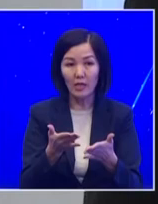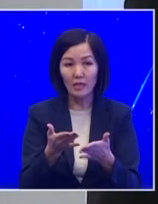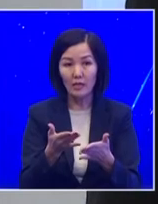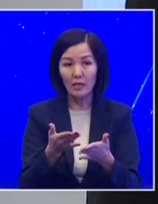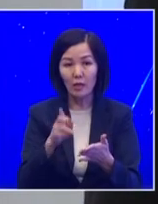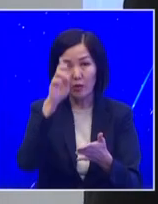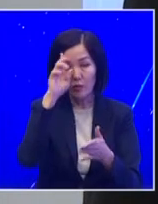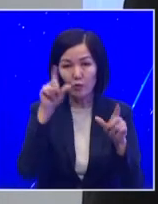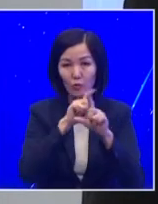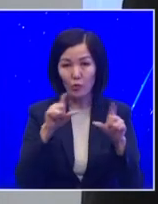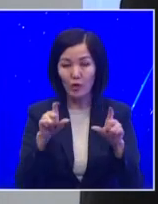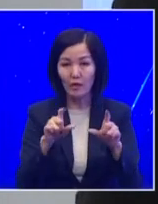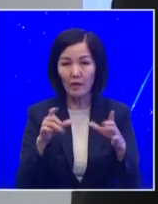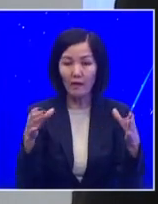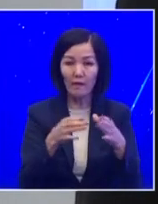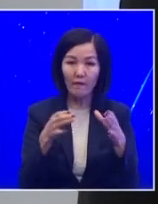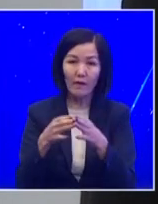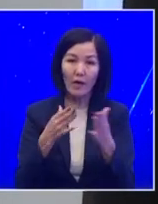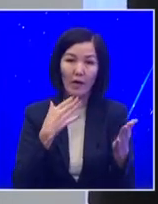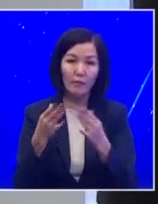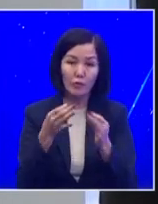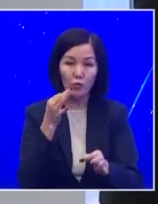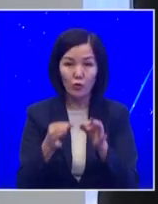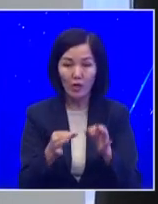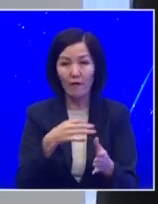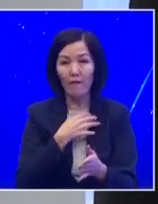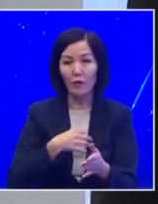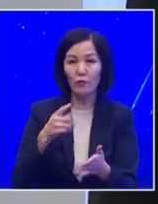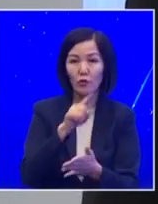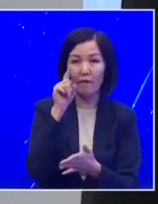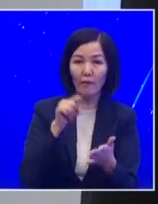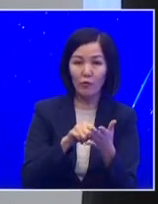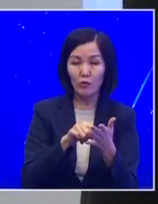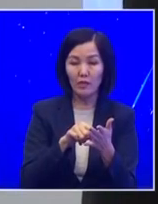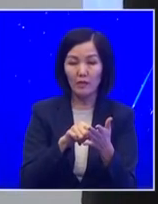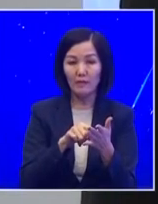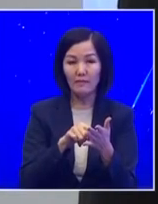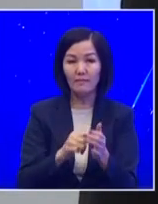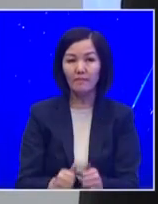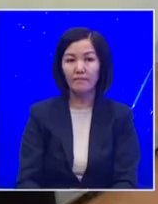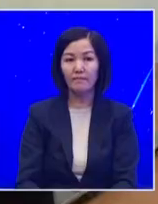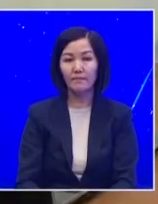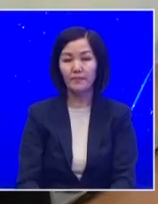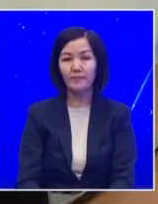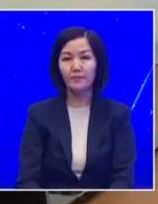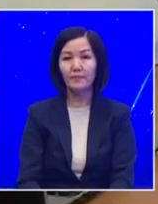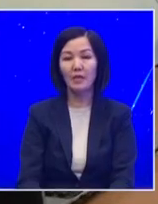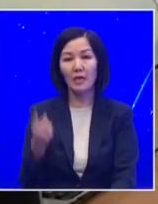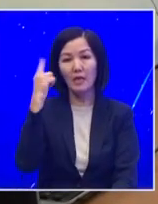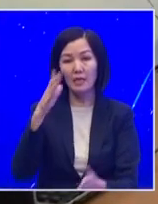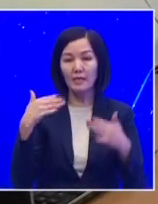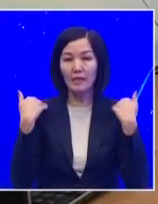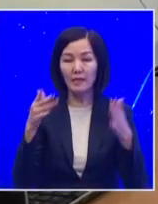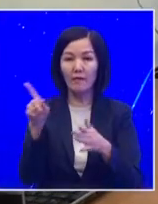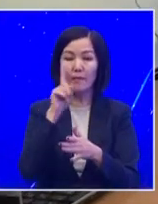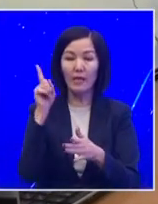приглашать с госорганов представителей и обсуждать тоже волнующие их наших слушателей вопросы. Инициатива молодых